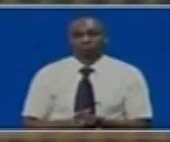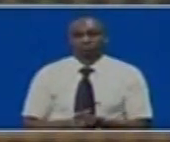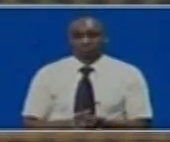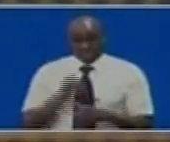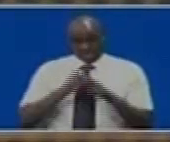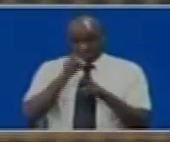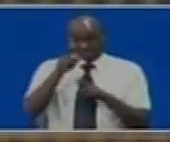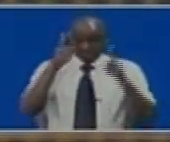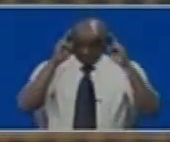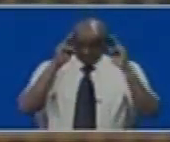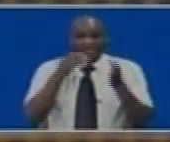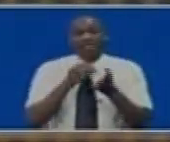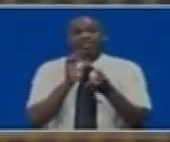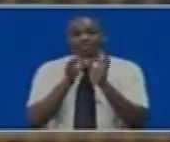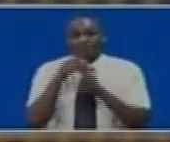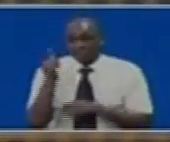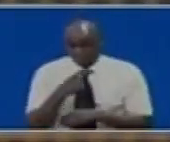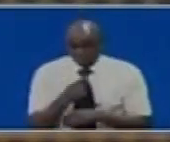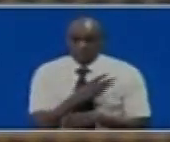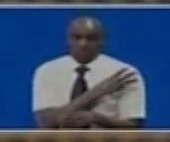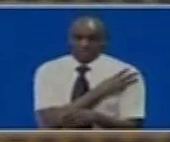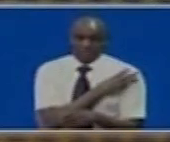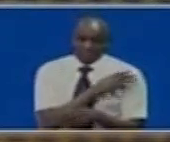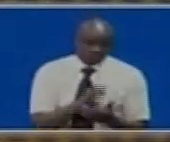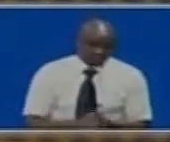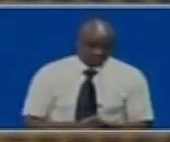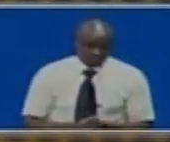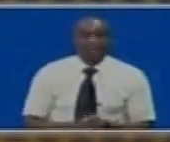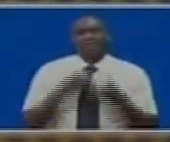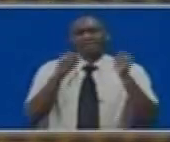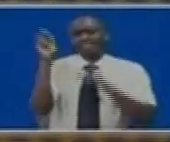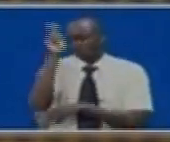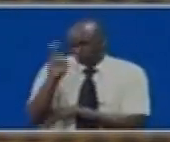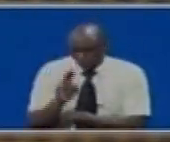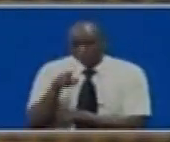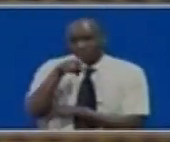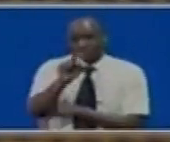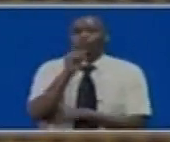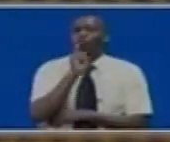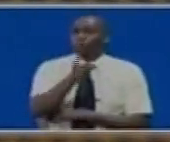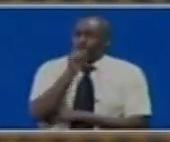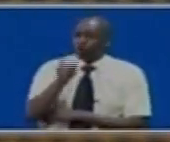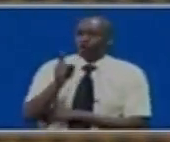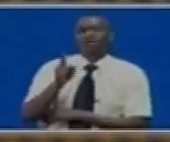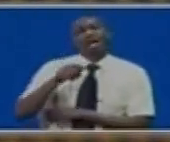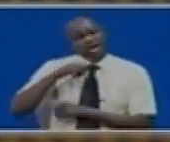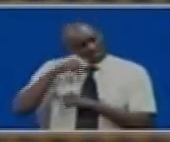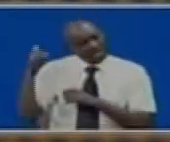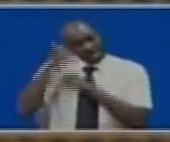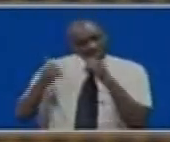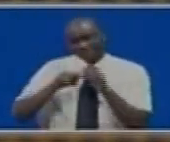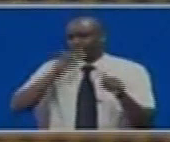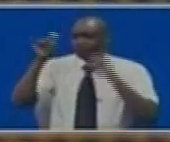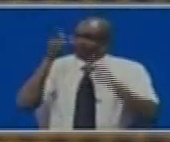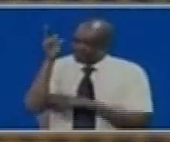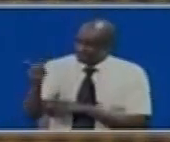Mimi ni Mashirima Kapombe na mtangazaji wetu wa ishara ni William Sila. Rais Uhuru Kenyatta ameyaonya mataifa ya kigeni kutoingilia masuala ya